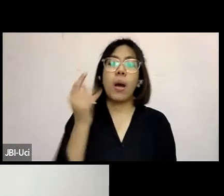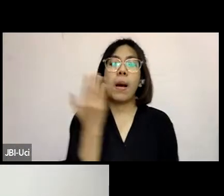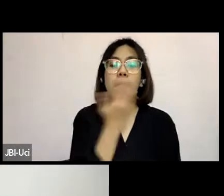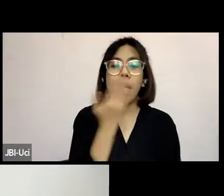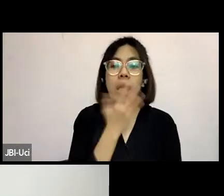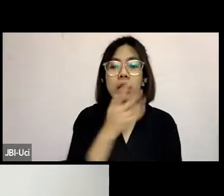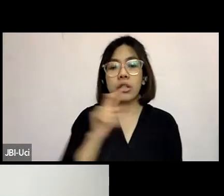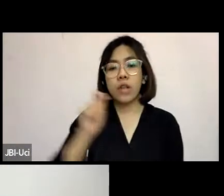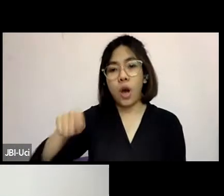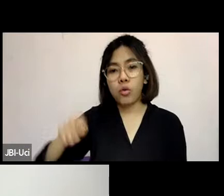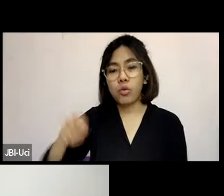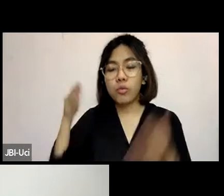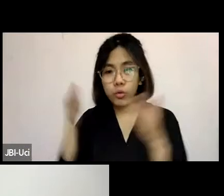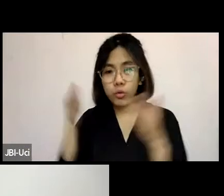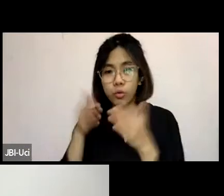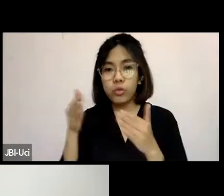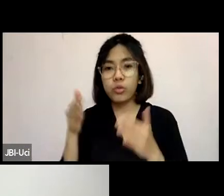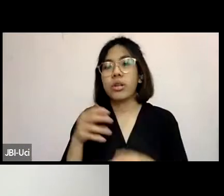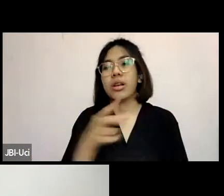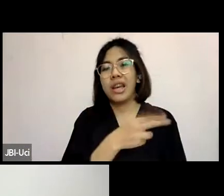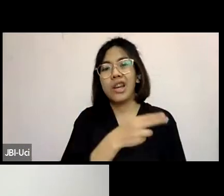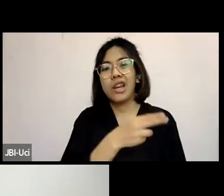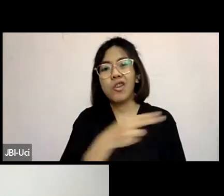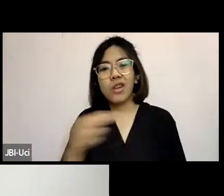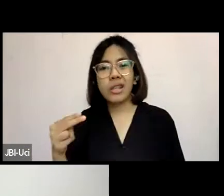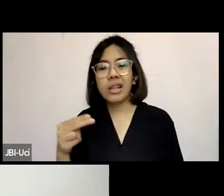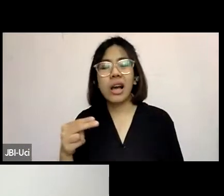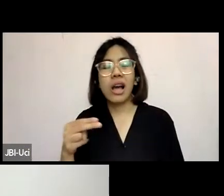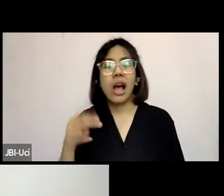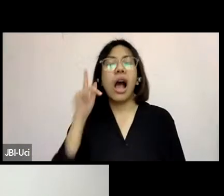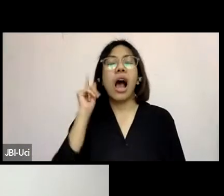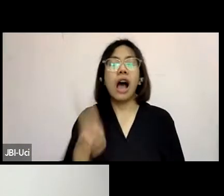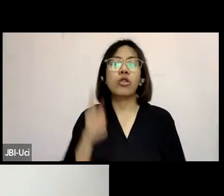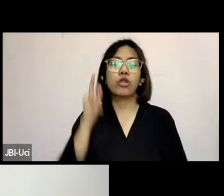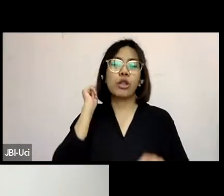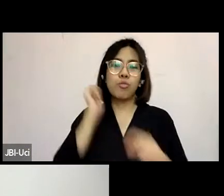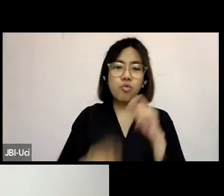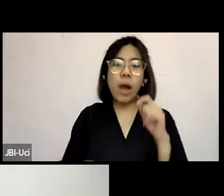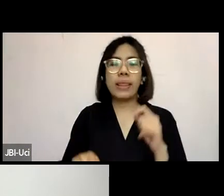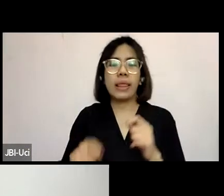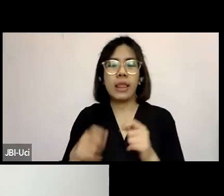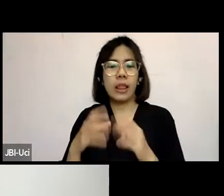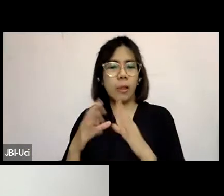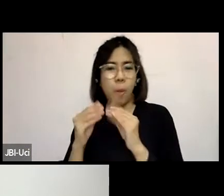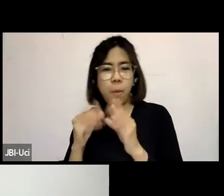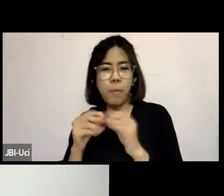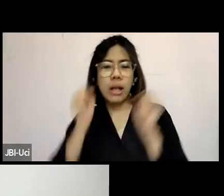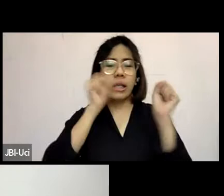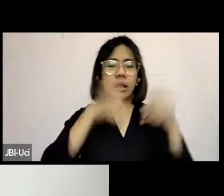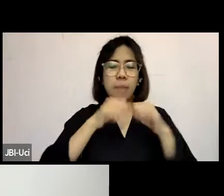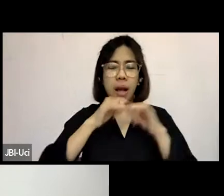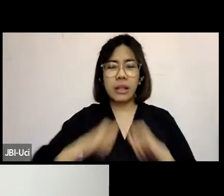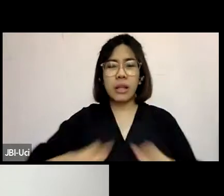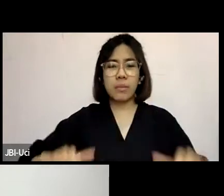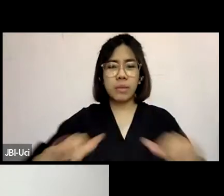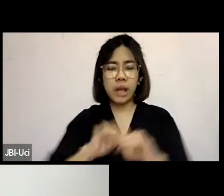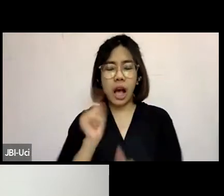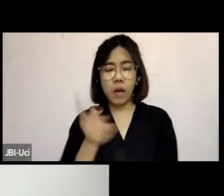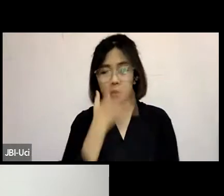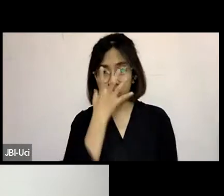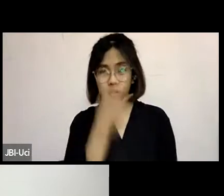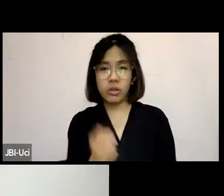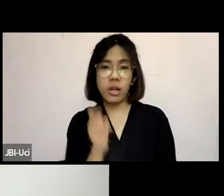GTA bukan hanya sporadis muncul di sini gimana mana gitu ya karena ah kita tahu